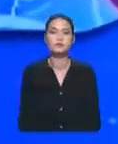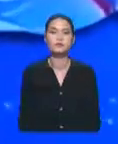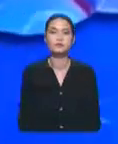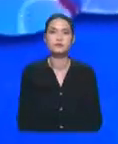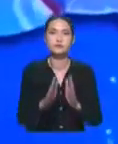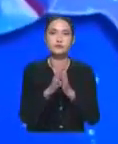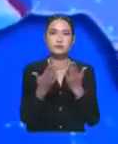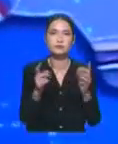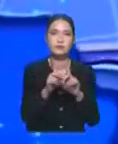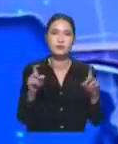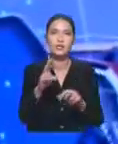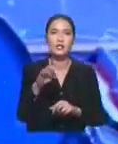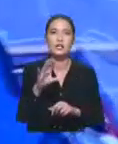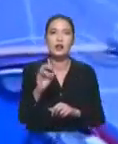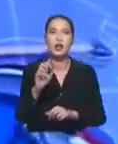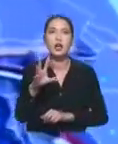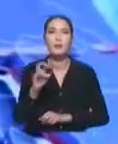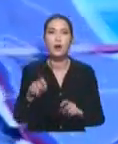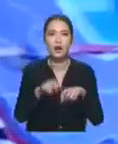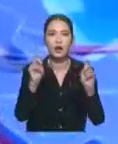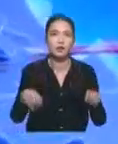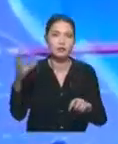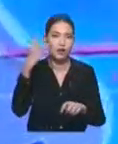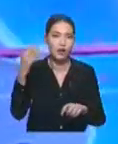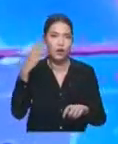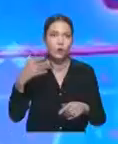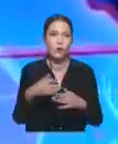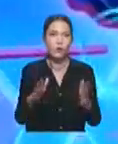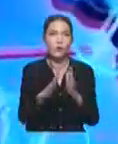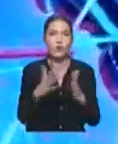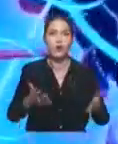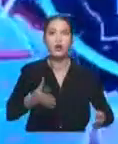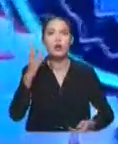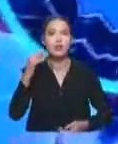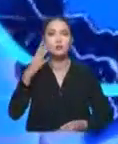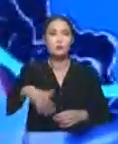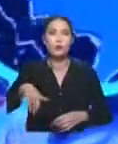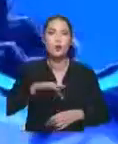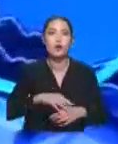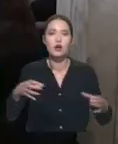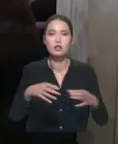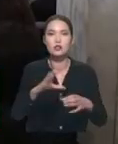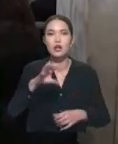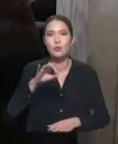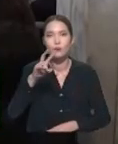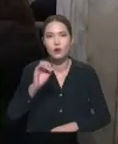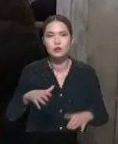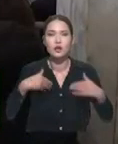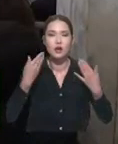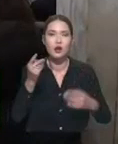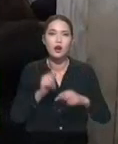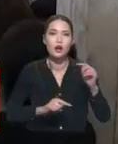Книжный магазин «КТАП Аманат» открылся в Алматы. Он распахнул свои двери на базе алматинского городского филиала партии «Аманат». В нем представлены